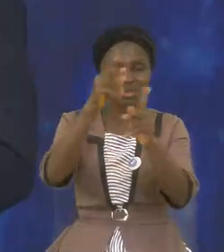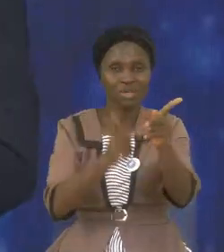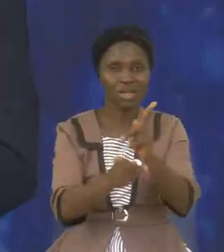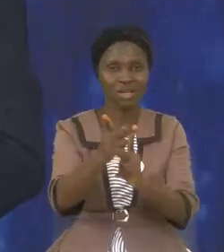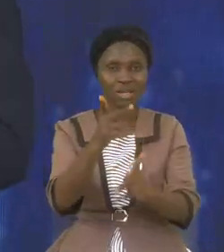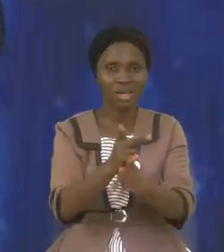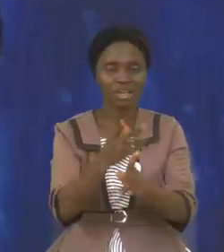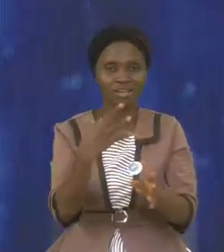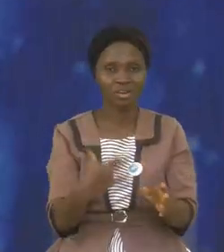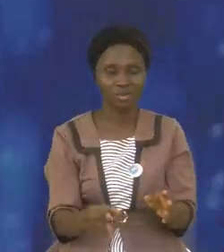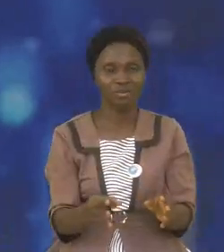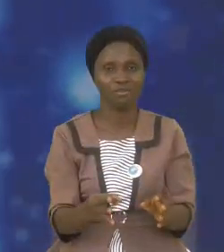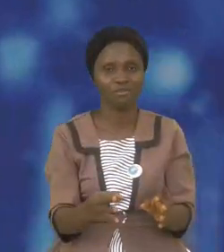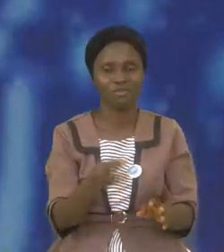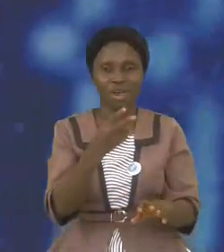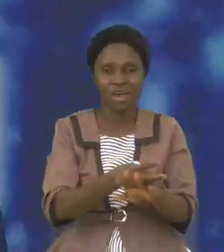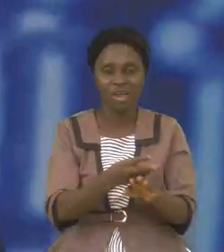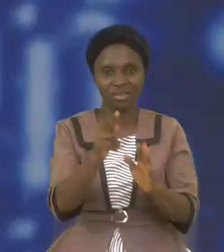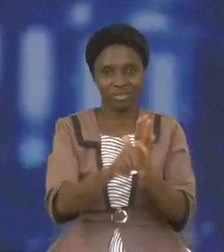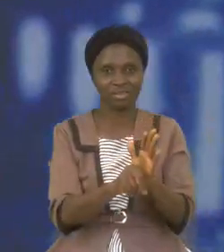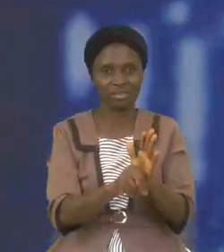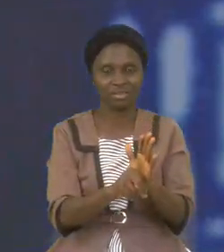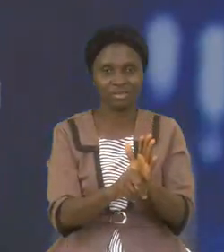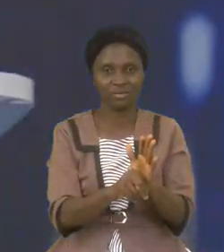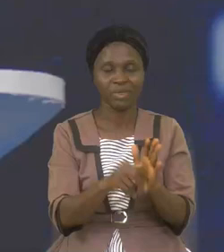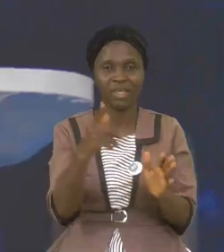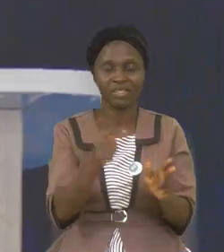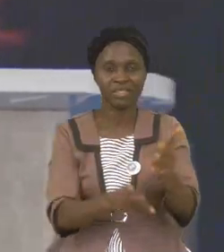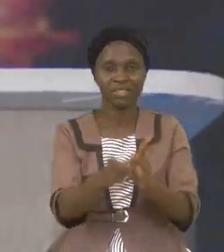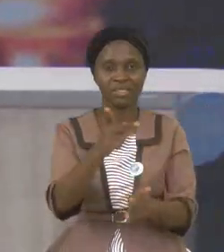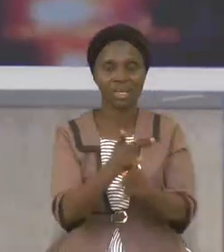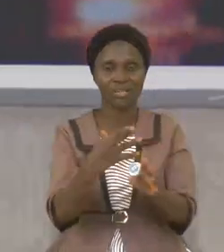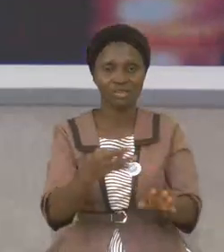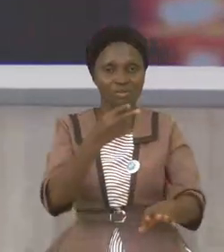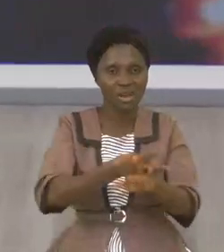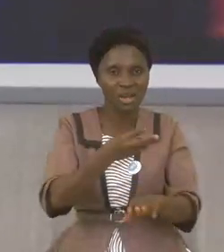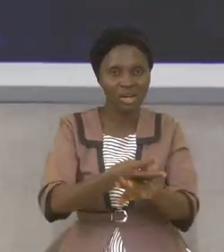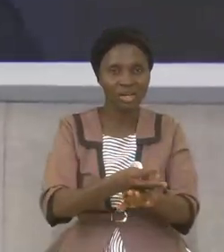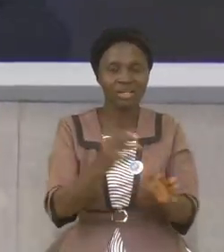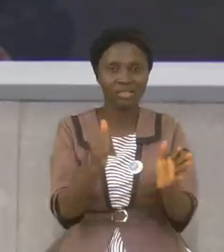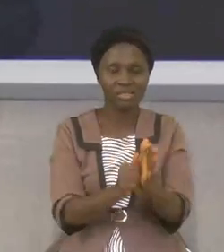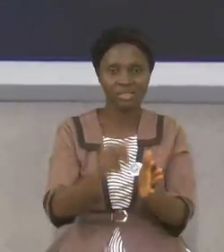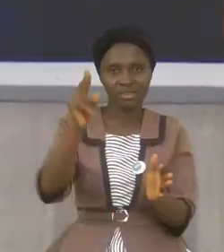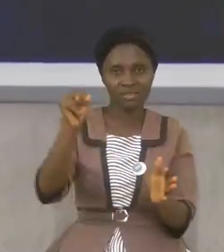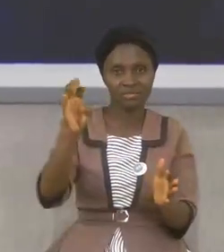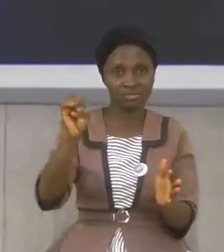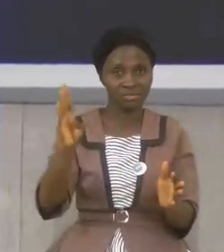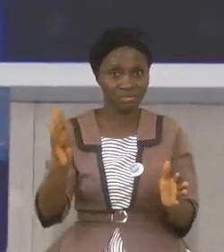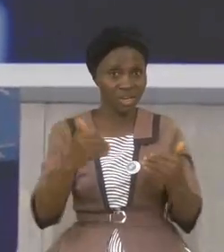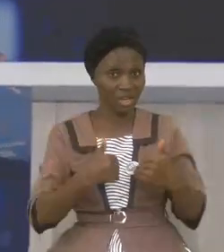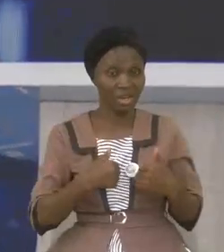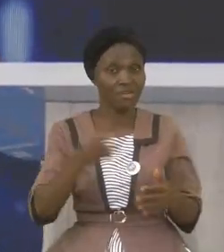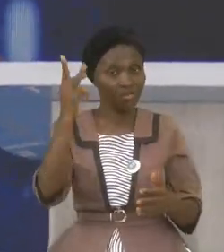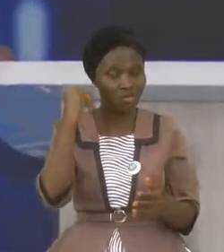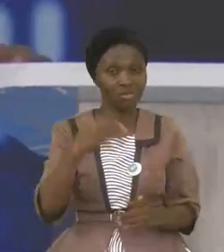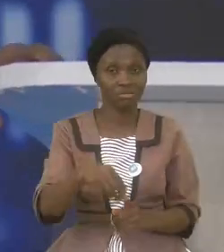L'arbre d'une rigueur particulière. la rigueur